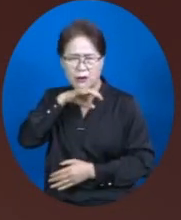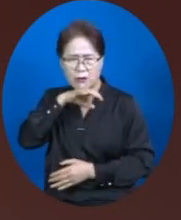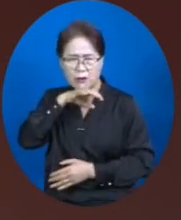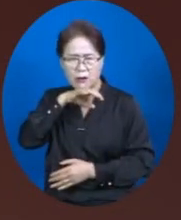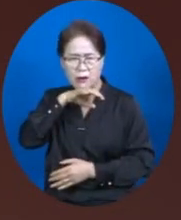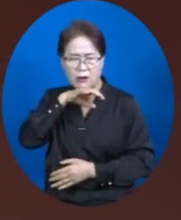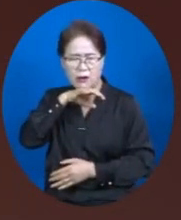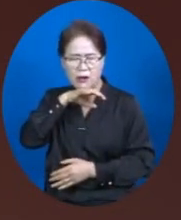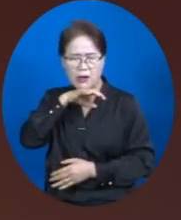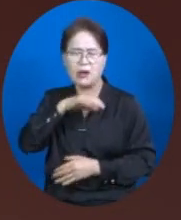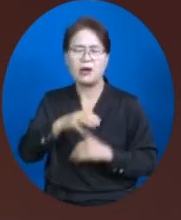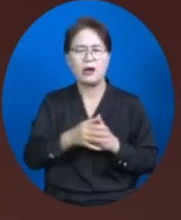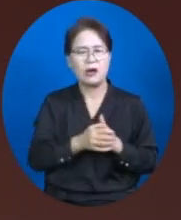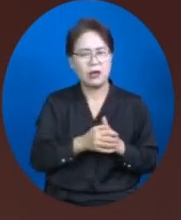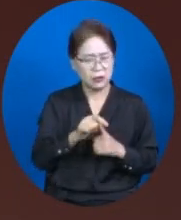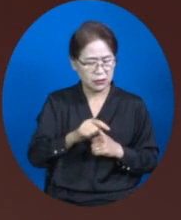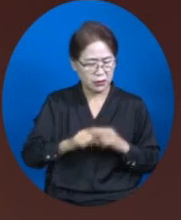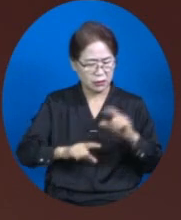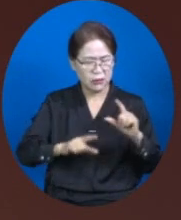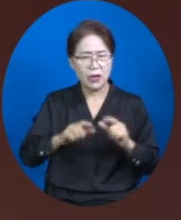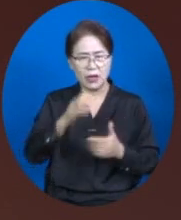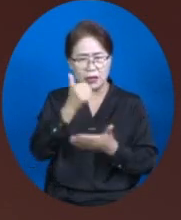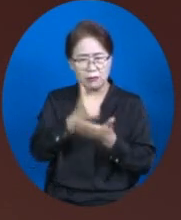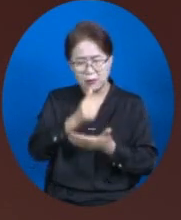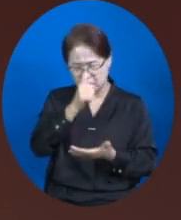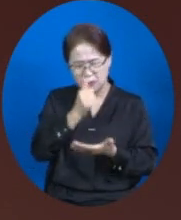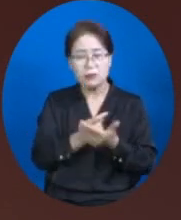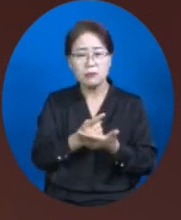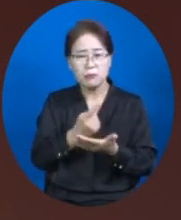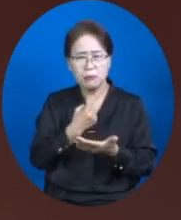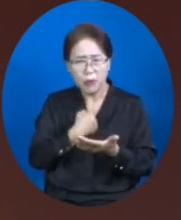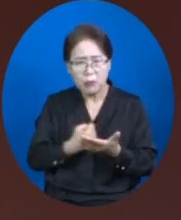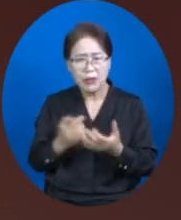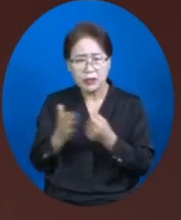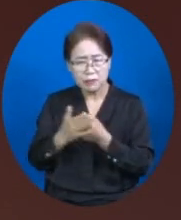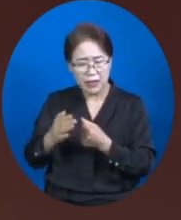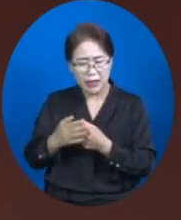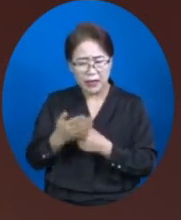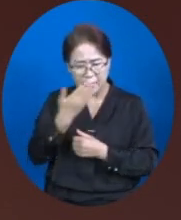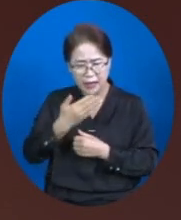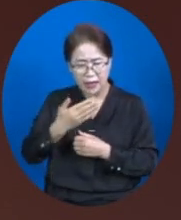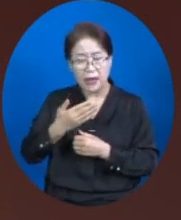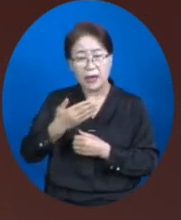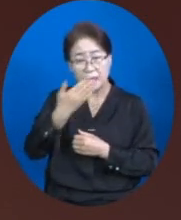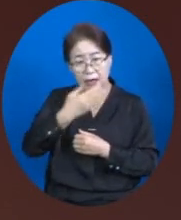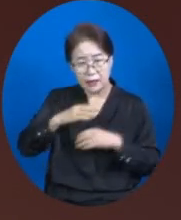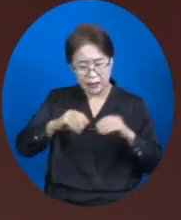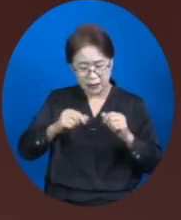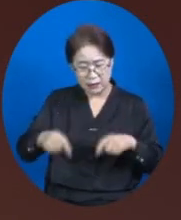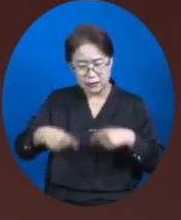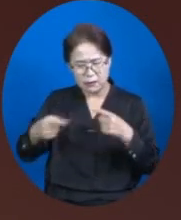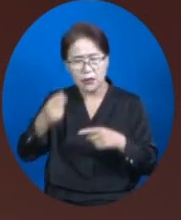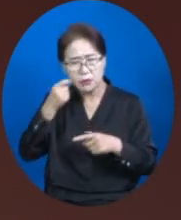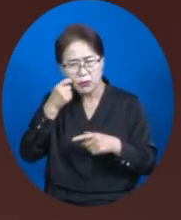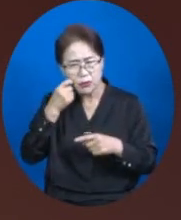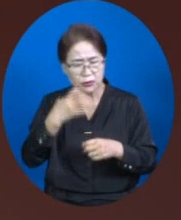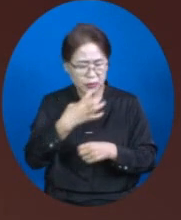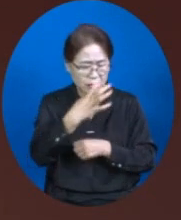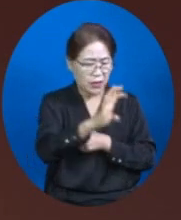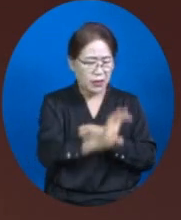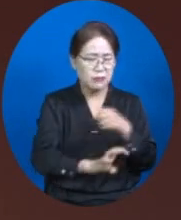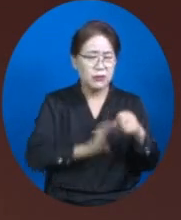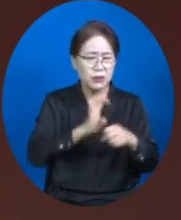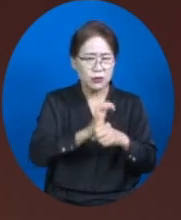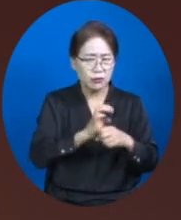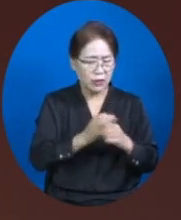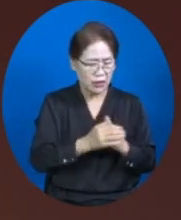원망하고 악평해서 하나님 앞에 범죄함으로 말미암아 그들이 가나안 땅에 들어가지 못하고 40년 동안